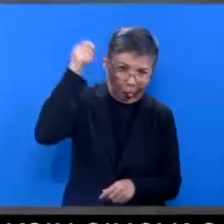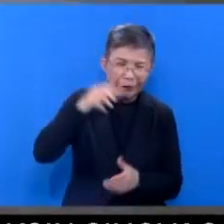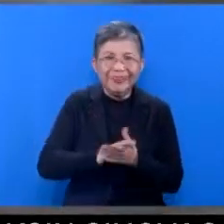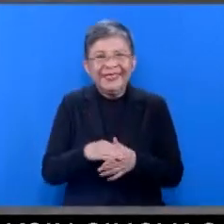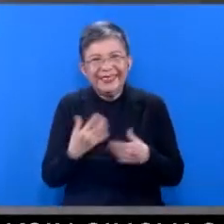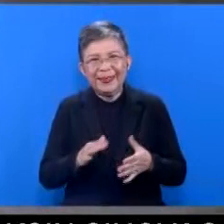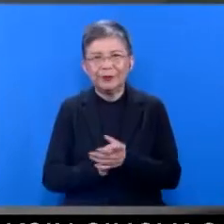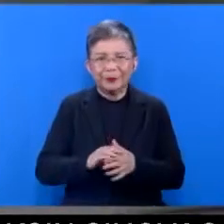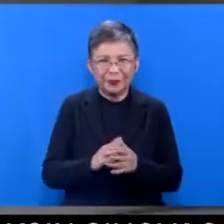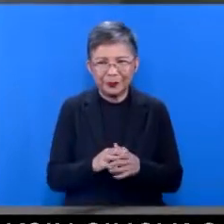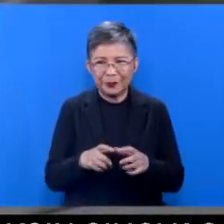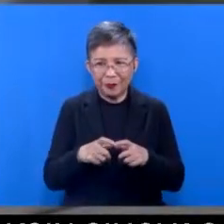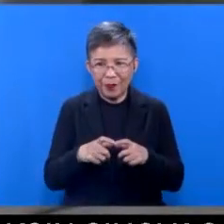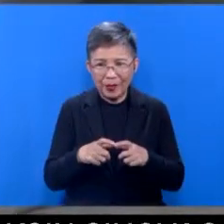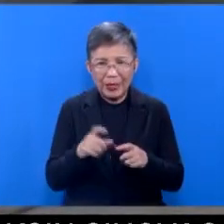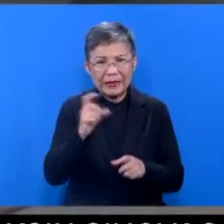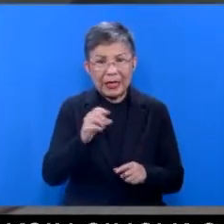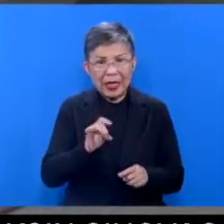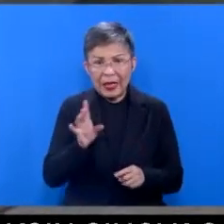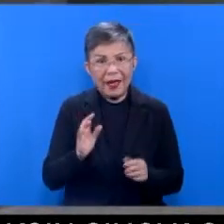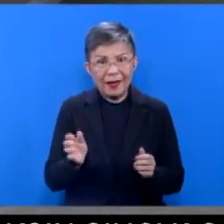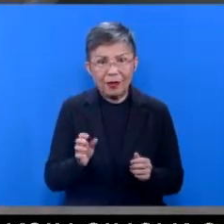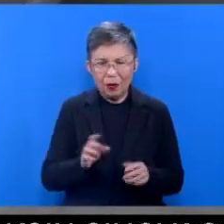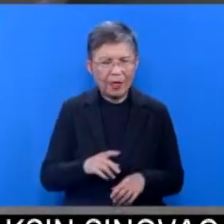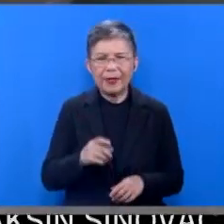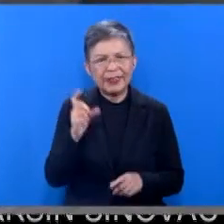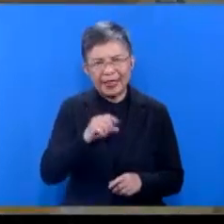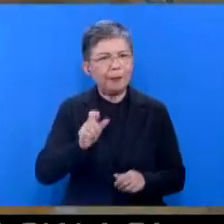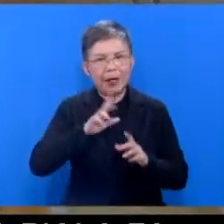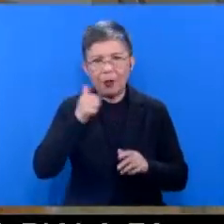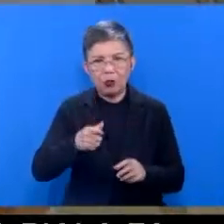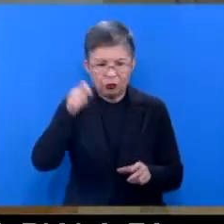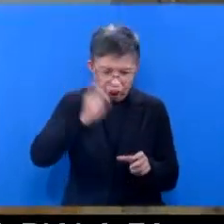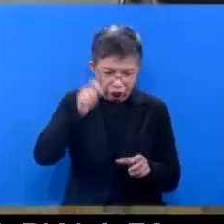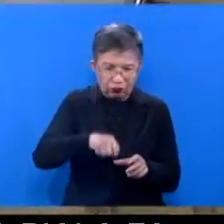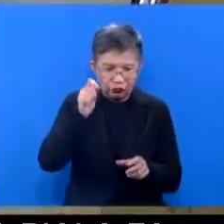Ini bisa dipakai nih? Atau ada cara lain? Bisa. Ini bisa ya, bagus bisa, ya? Iya.